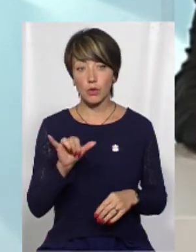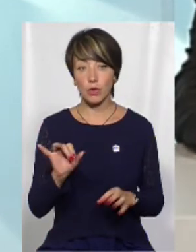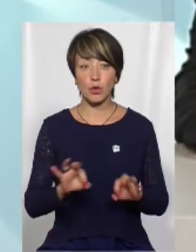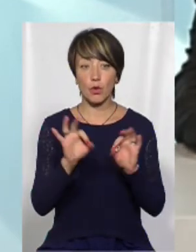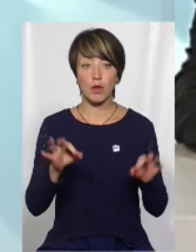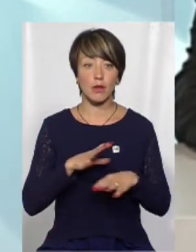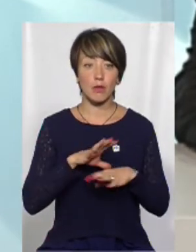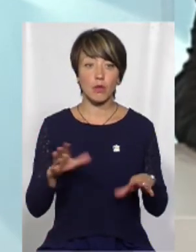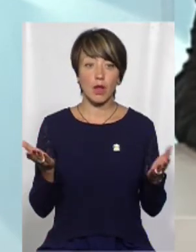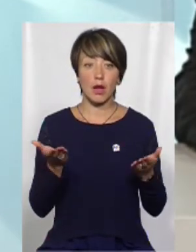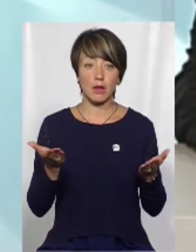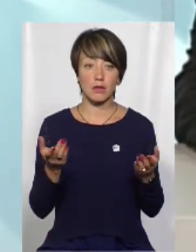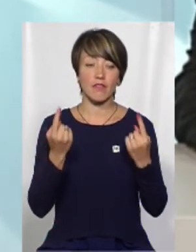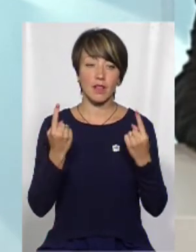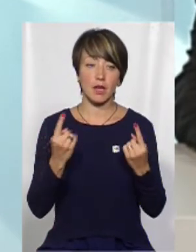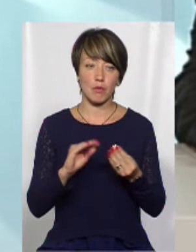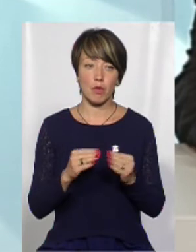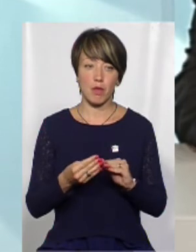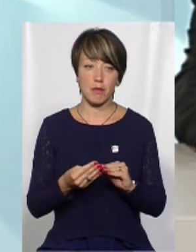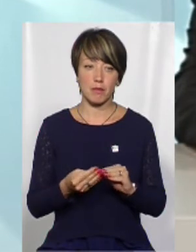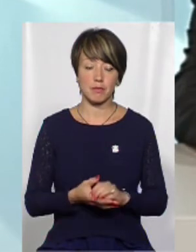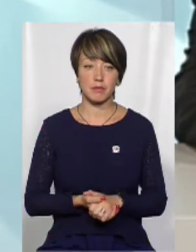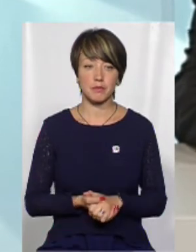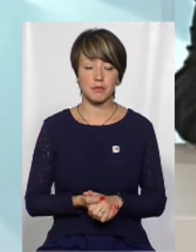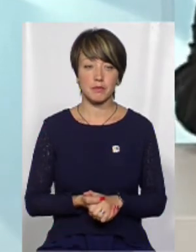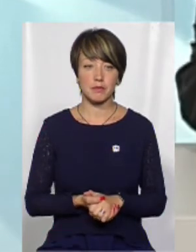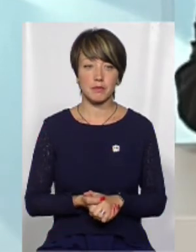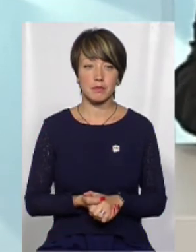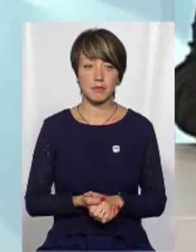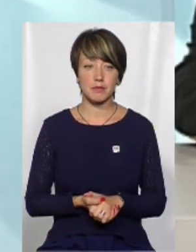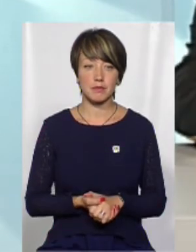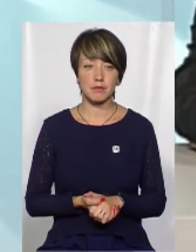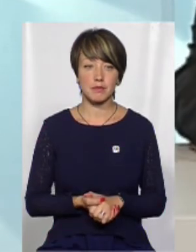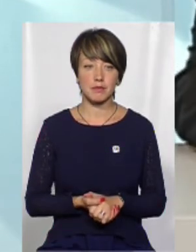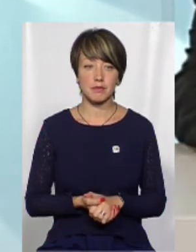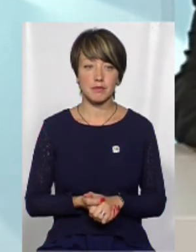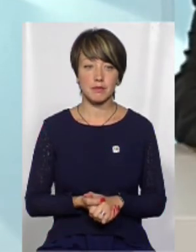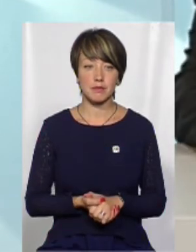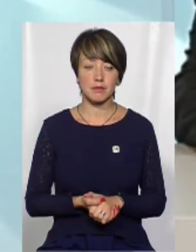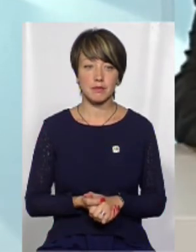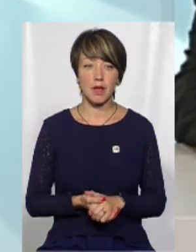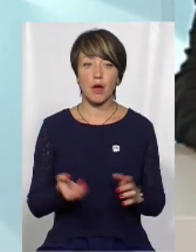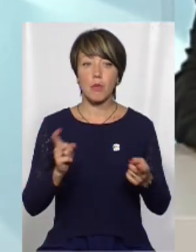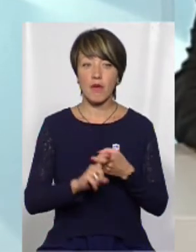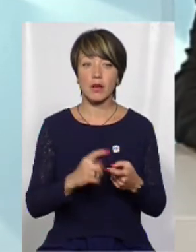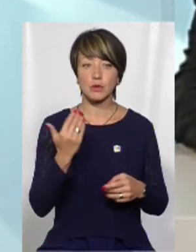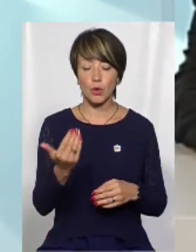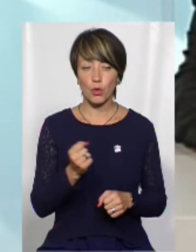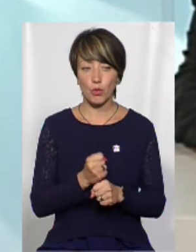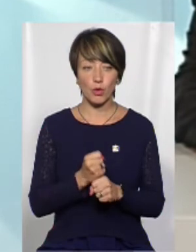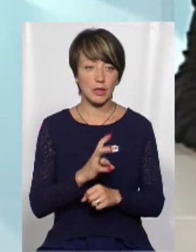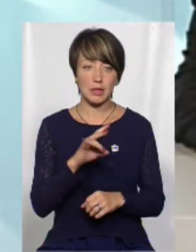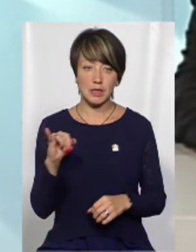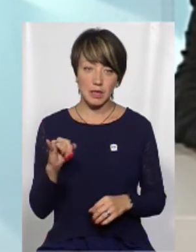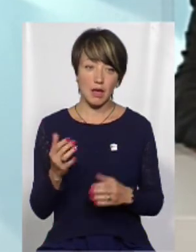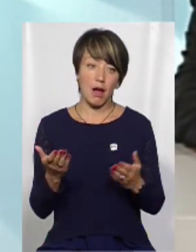не було якихось таких великих проблем. Pour mon travail. À côté, oui, mais pour mon travail, non. Пов'язаних з його роботою, ні.